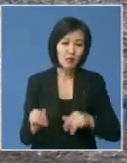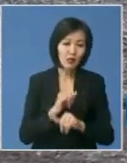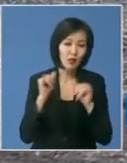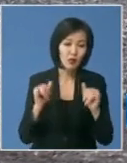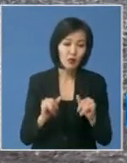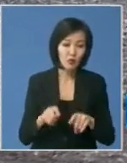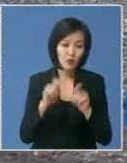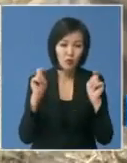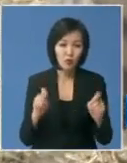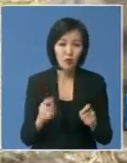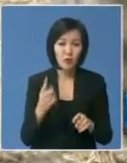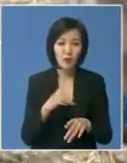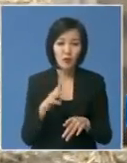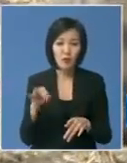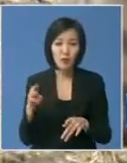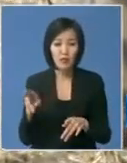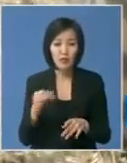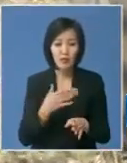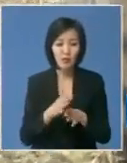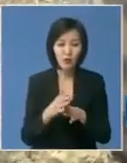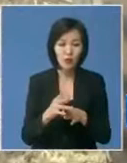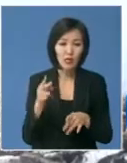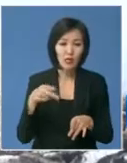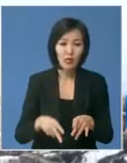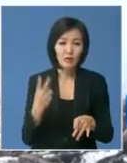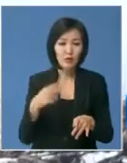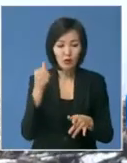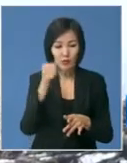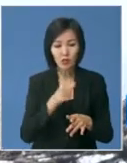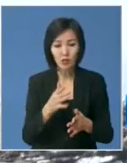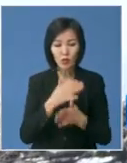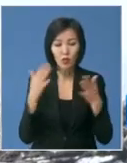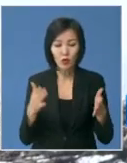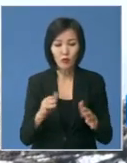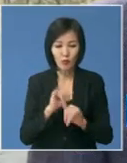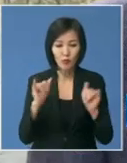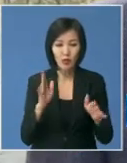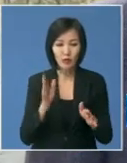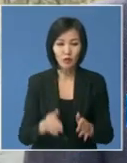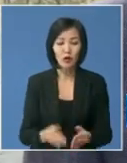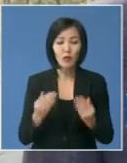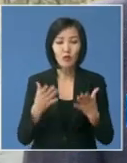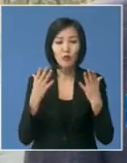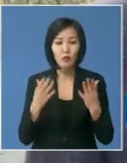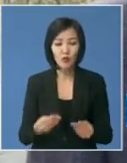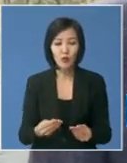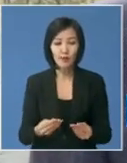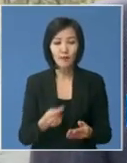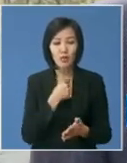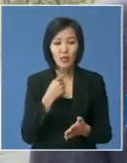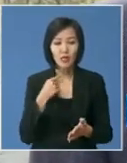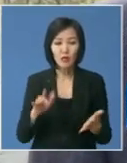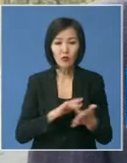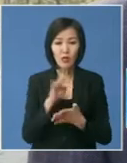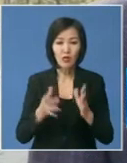1 миллиардқа жуық теңге бөлініп отыр. Ал 2020 жылға дейін бұл қаржының көлемі ұлғаятын болады. Бүгінгі таңда Талдықорған